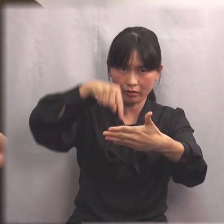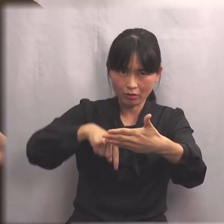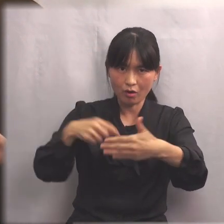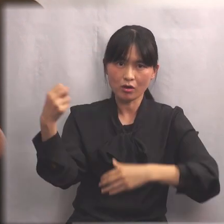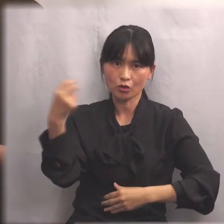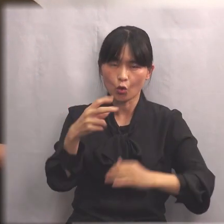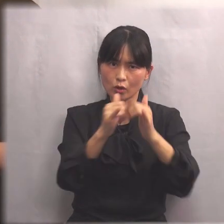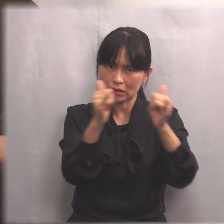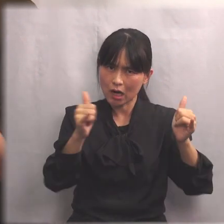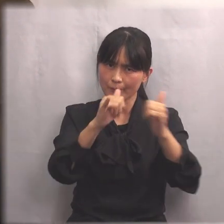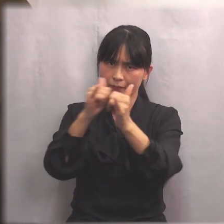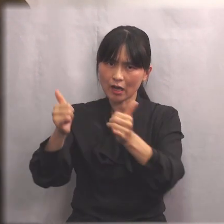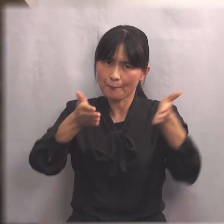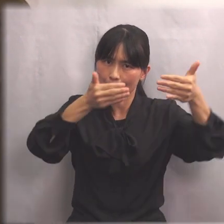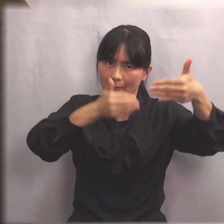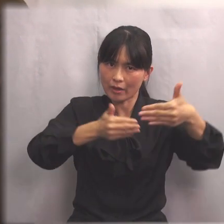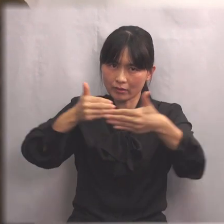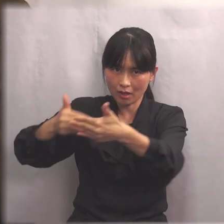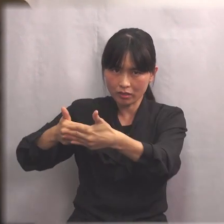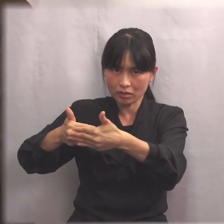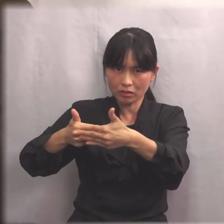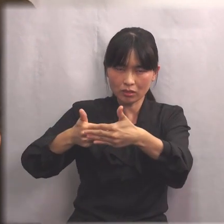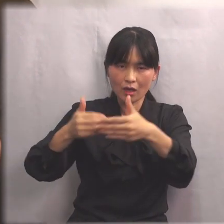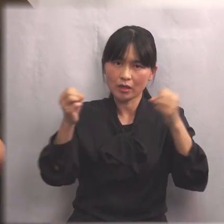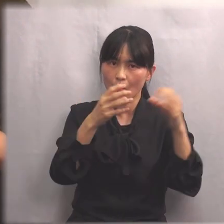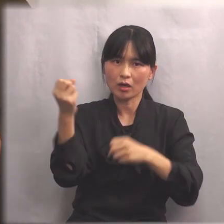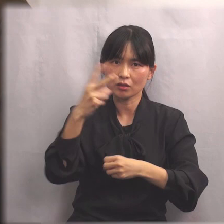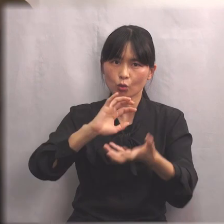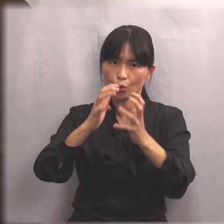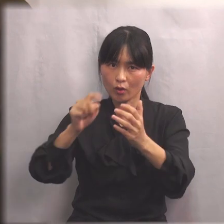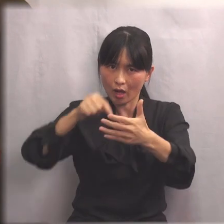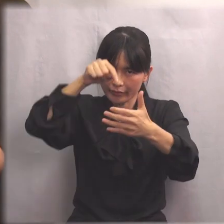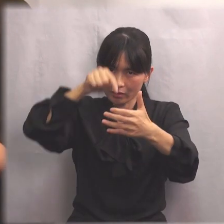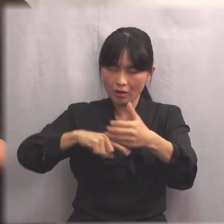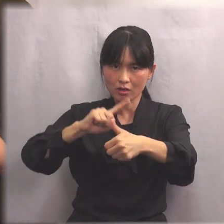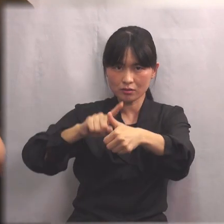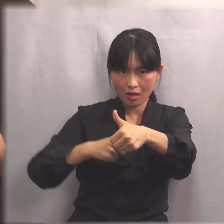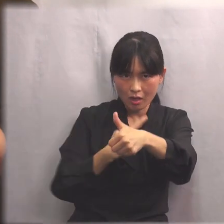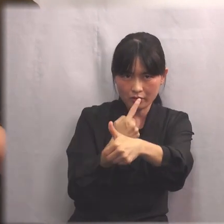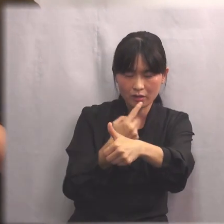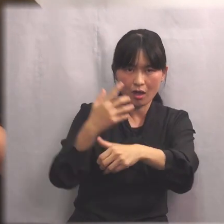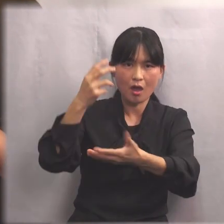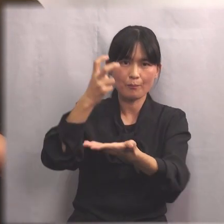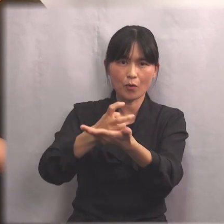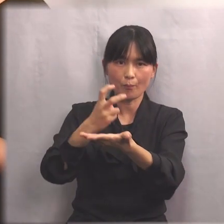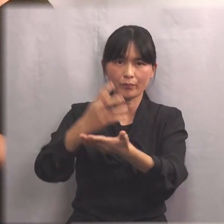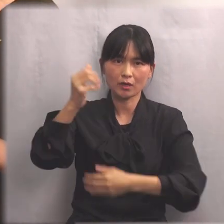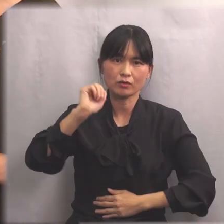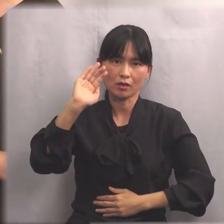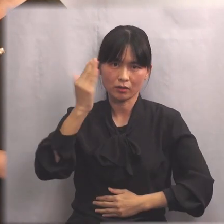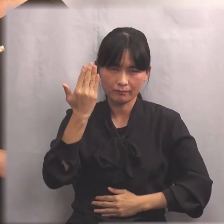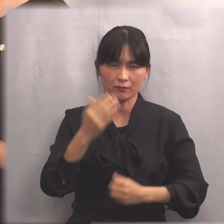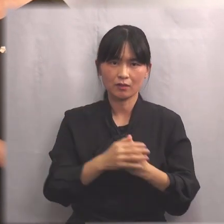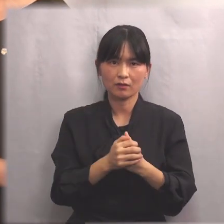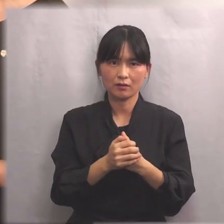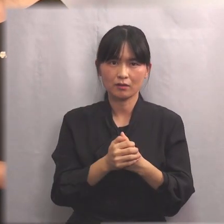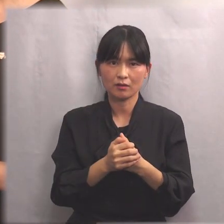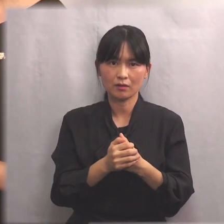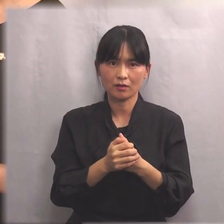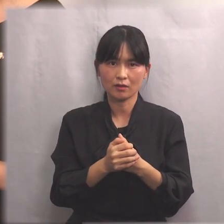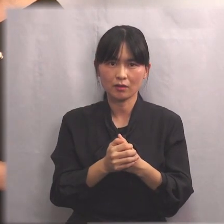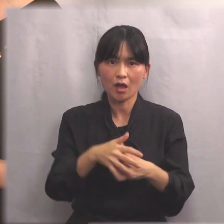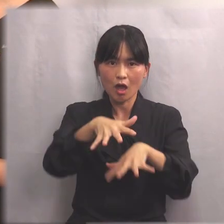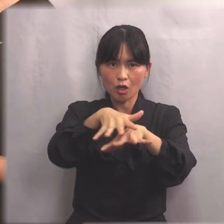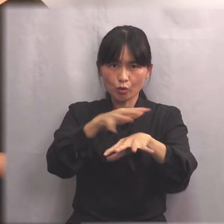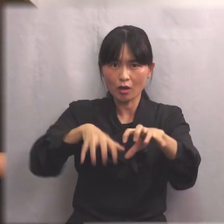환경 안에서 그리고 사람과 사람 사이의 어떤 대화와 토론 안에서도 자연스러운 원칙으로 자리 잡아야 합니다. 그렇게